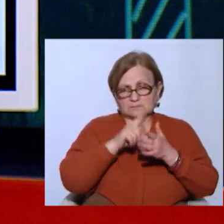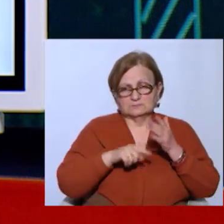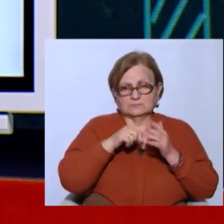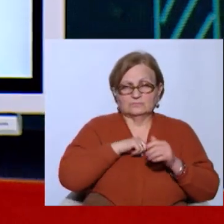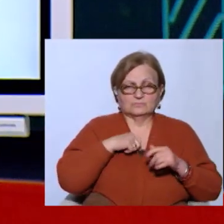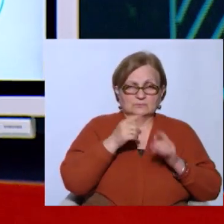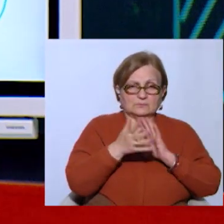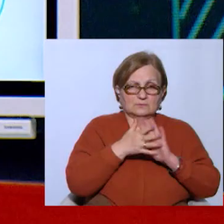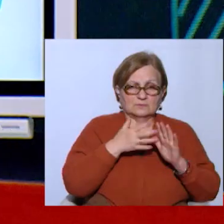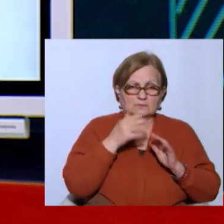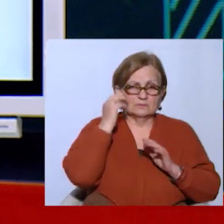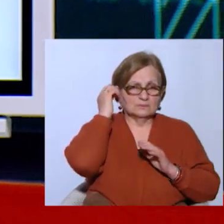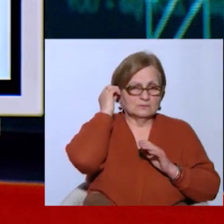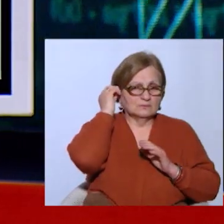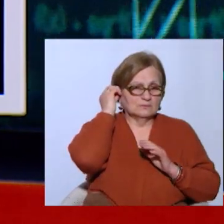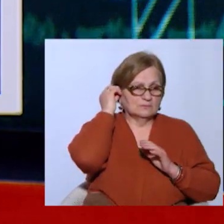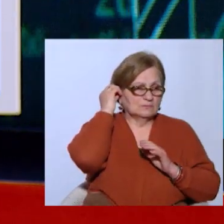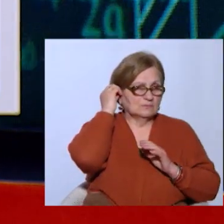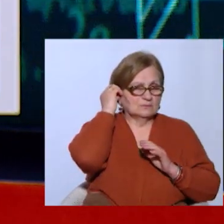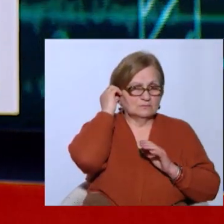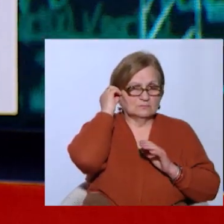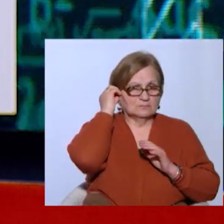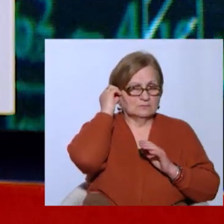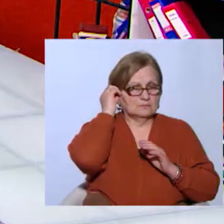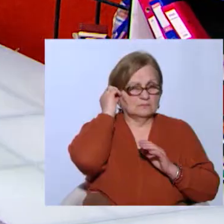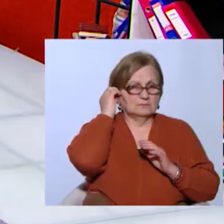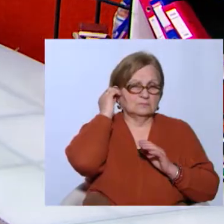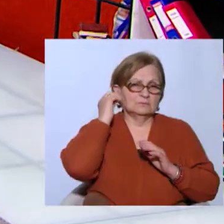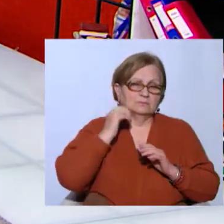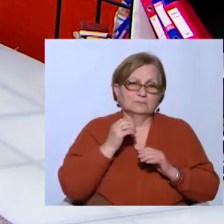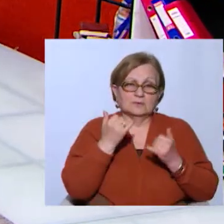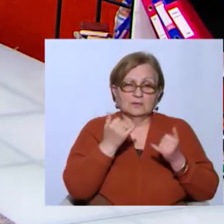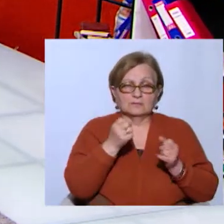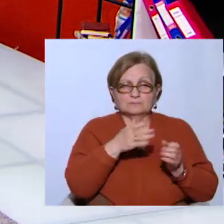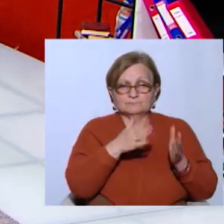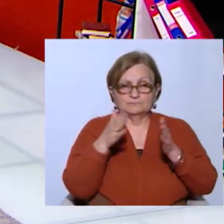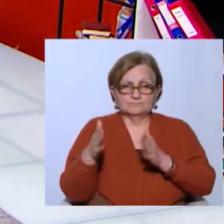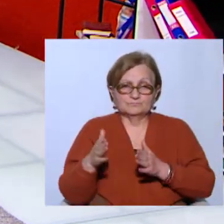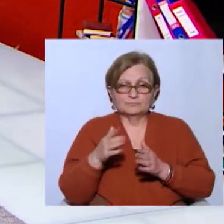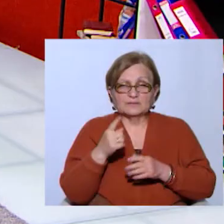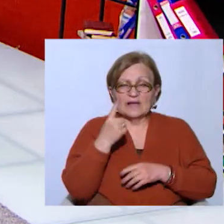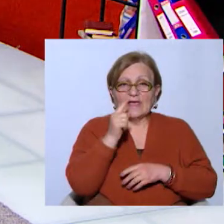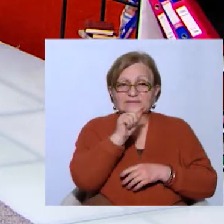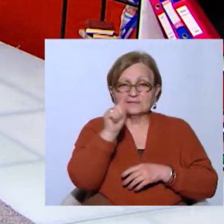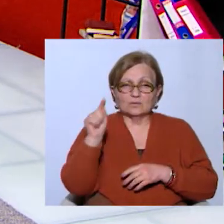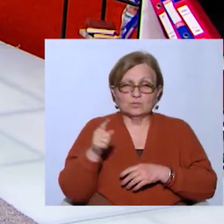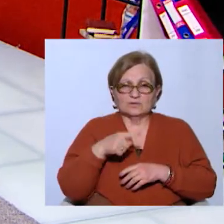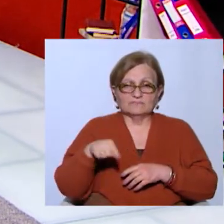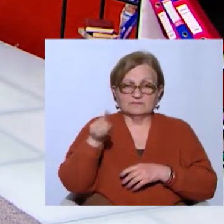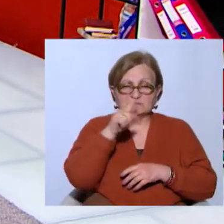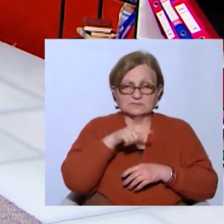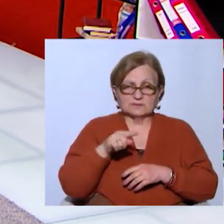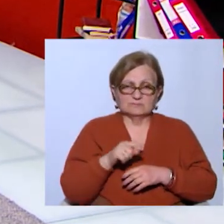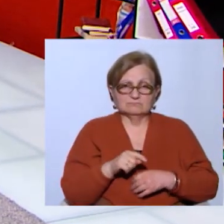თქვენით მიხვდებით. ეხლა გადავიდეთ შემდეგ სლაიდზე და თავად ნახოთ ერთეულოვანი წრე, აი